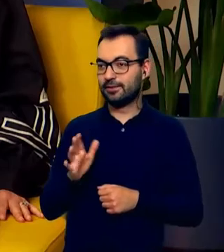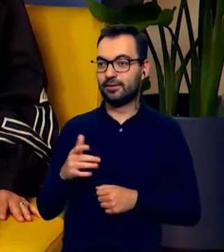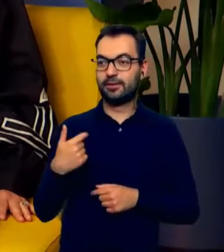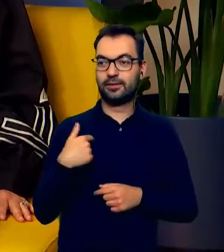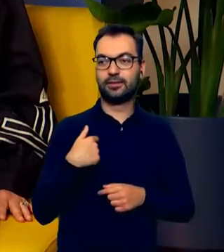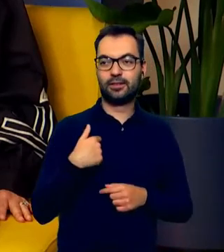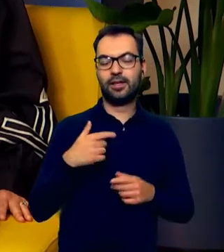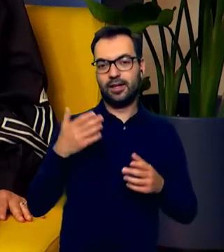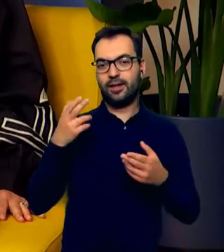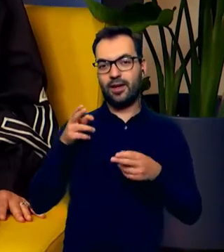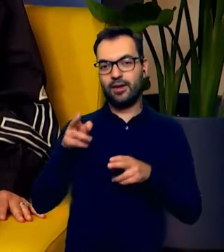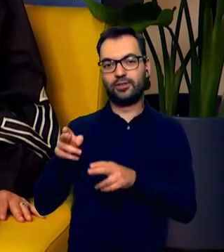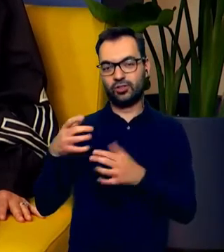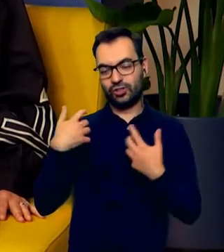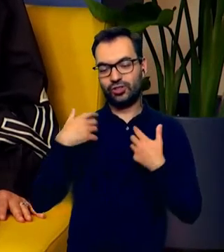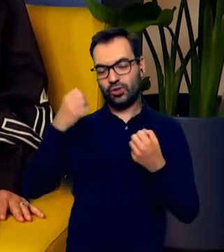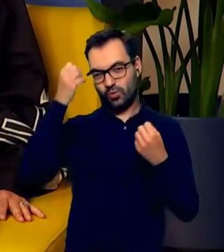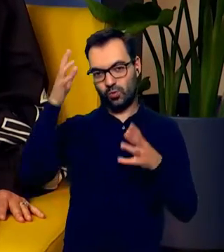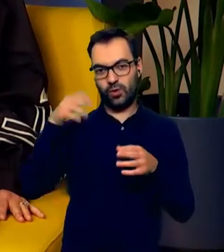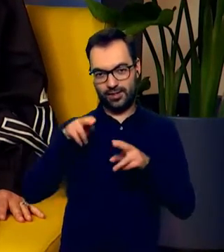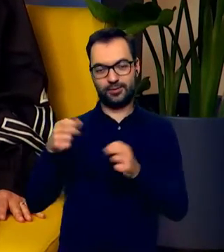jestem uczestnikiem kultury.